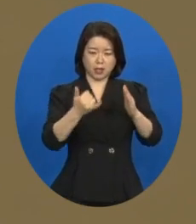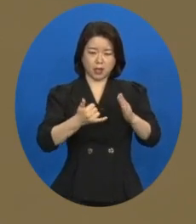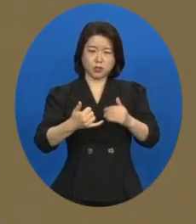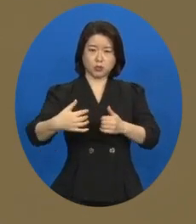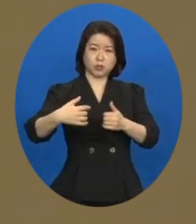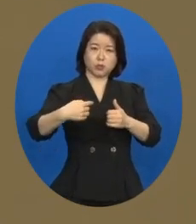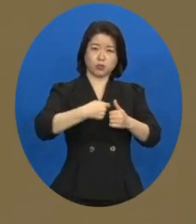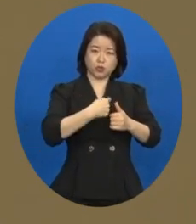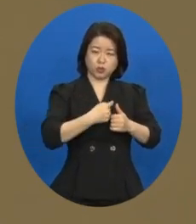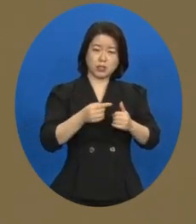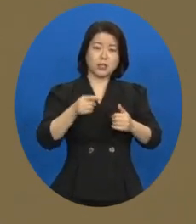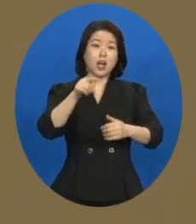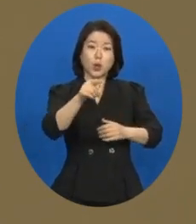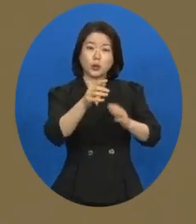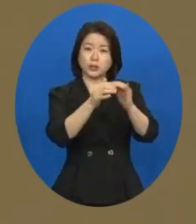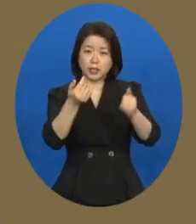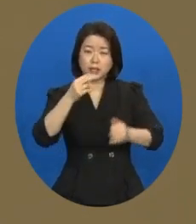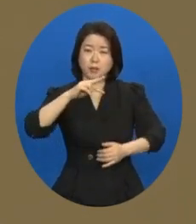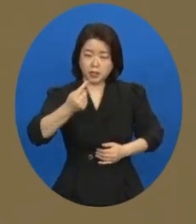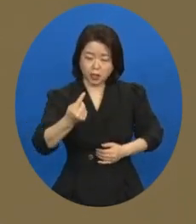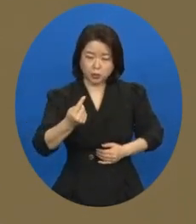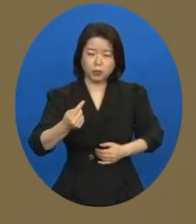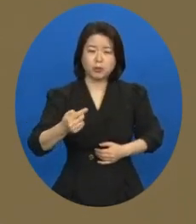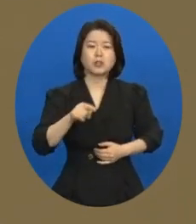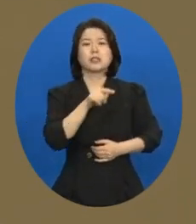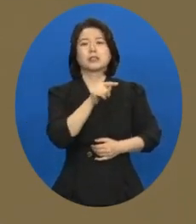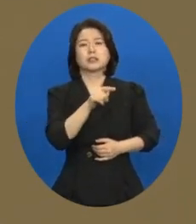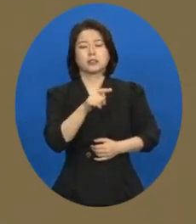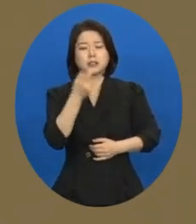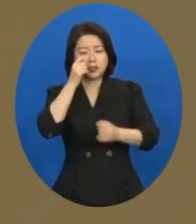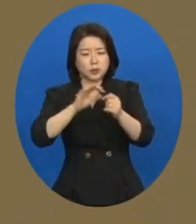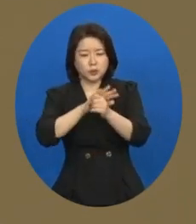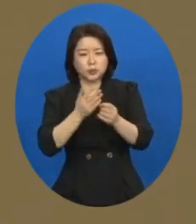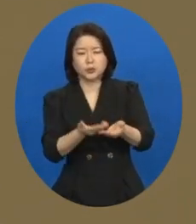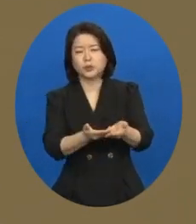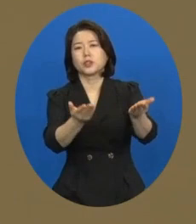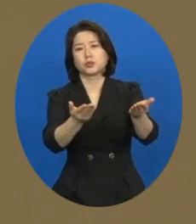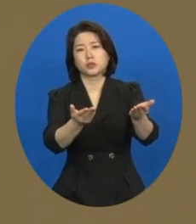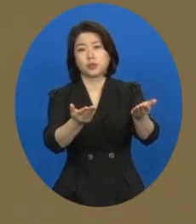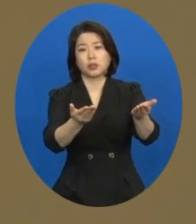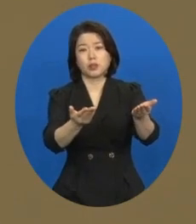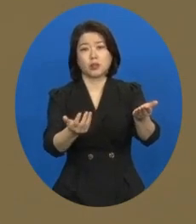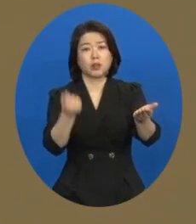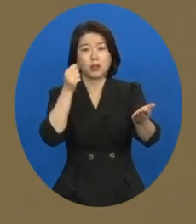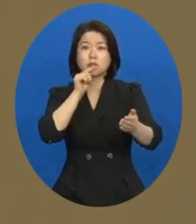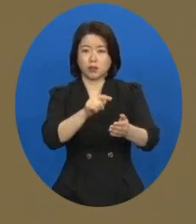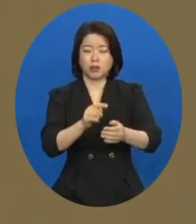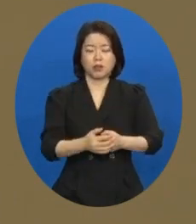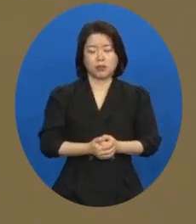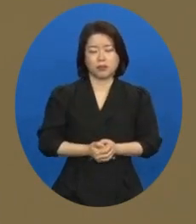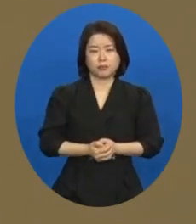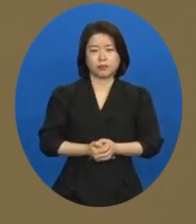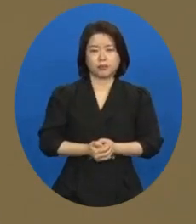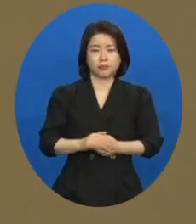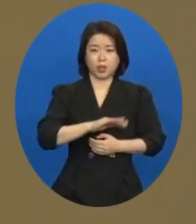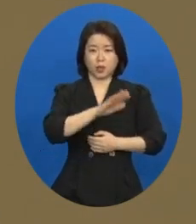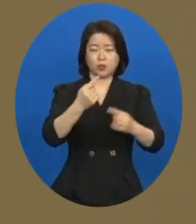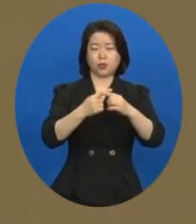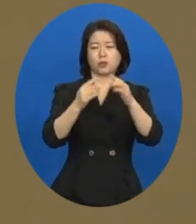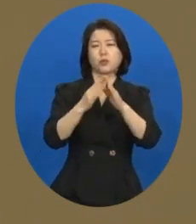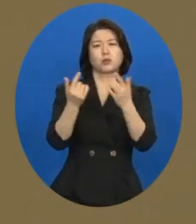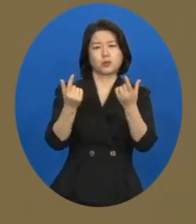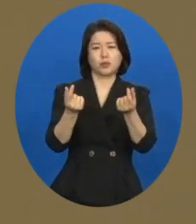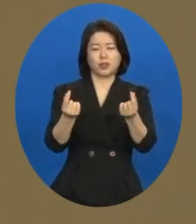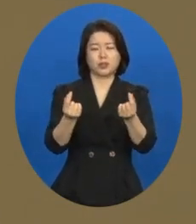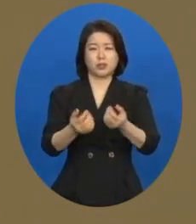살인자라도 어떻든지 그들을 긍휼히 여기는 자가 되라고 하신 거예요. 여러분 우리 교회도